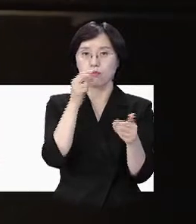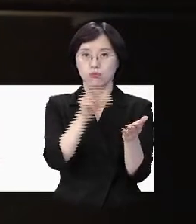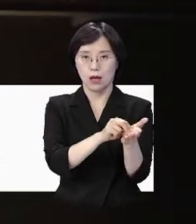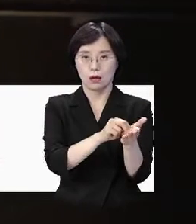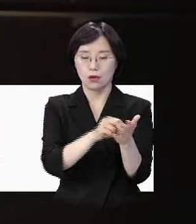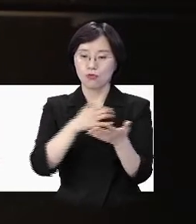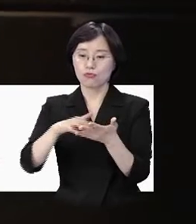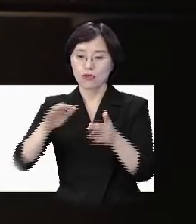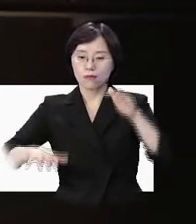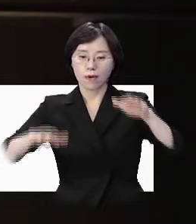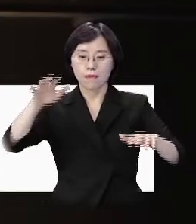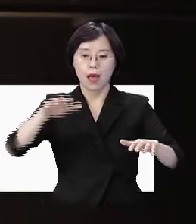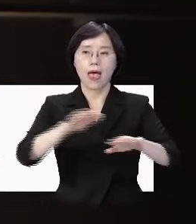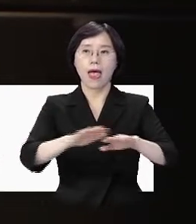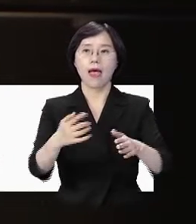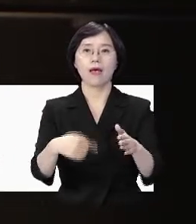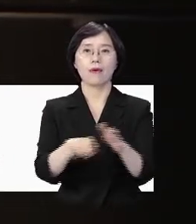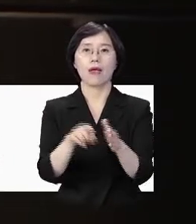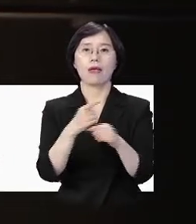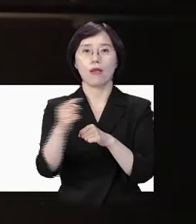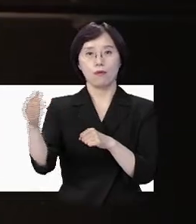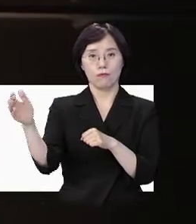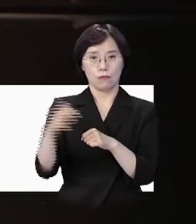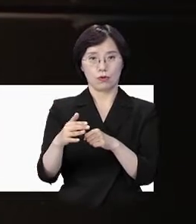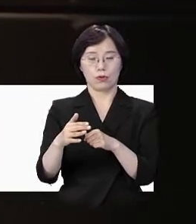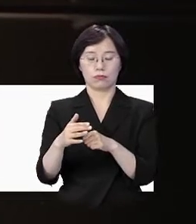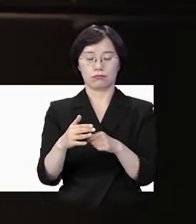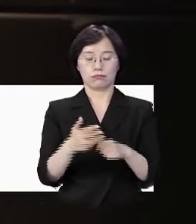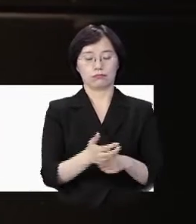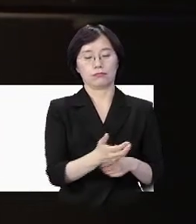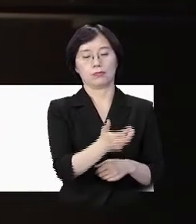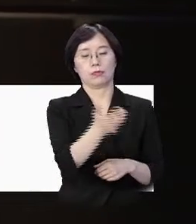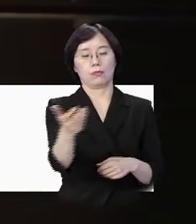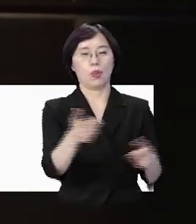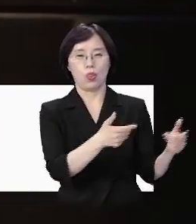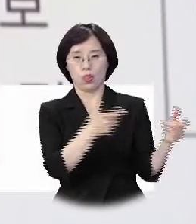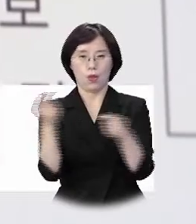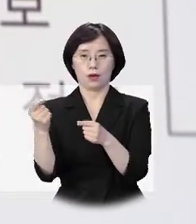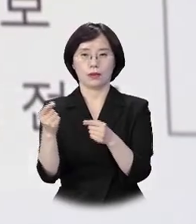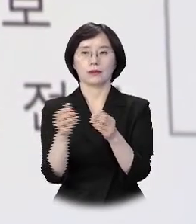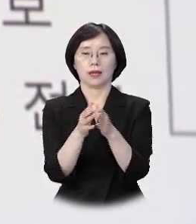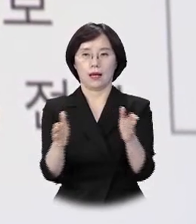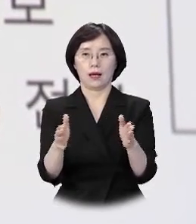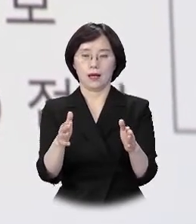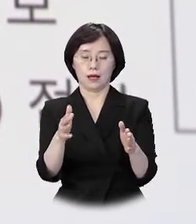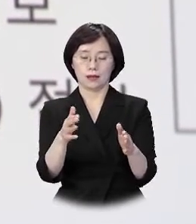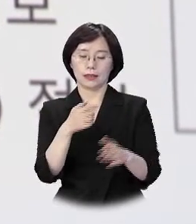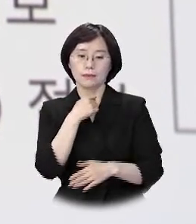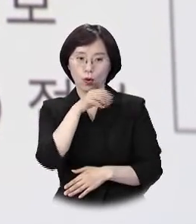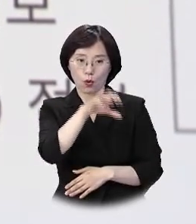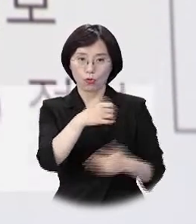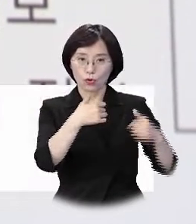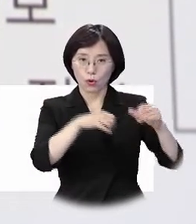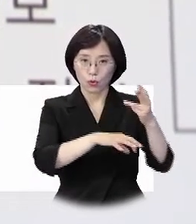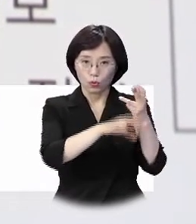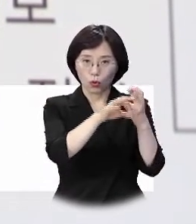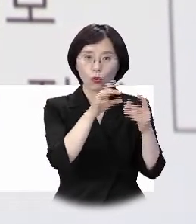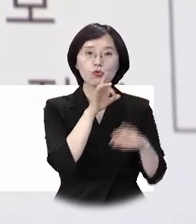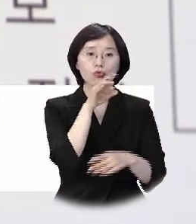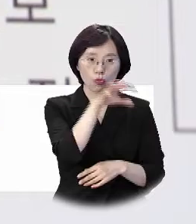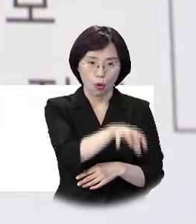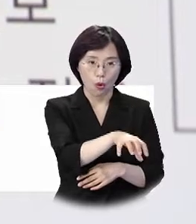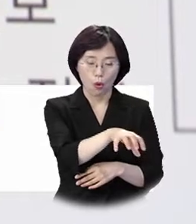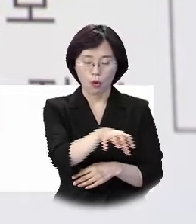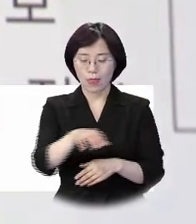문제와 수급 불균형 해소를 위해 내년부터 순환전보 시행을 예고했습니다. 경합지역인 수성구와 동구, 중구 등